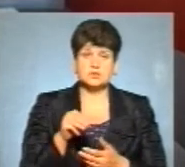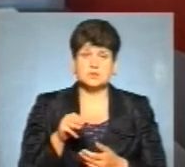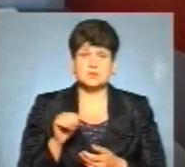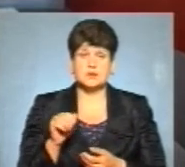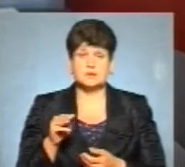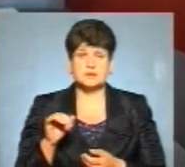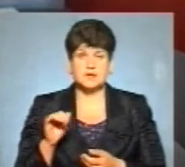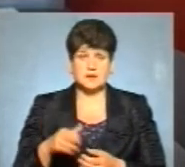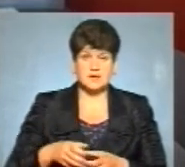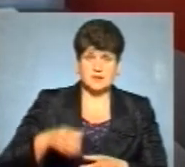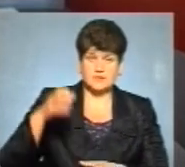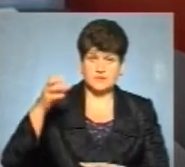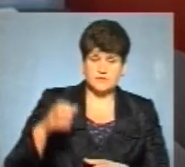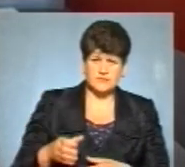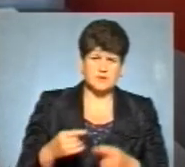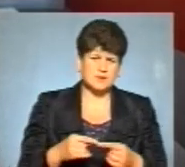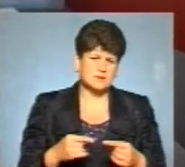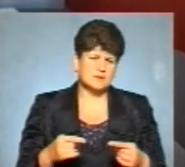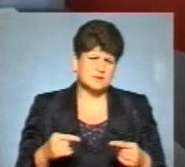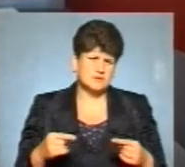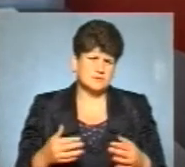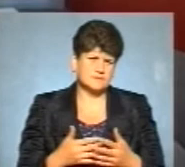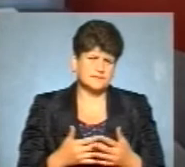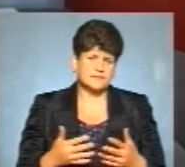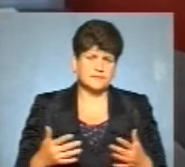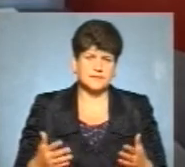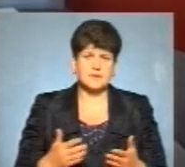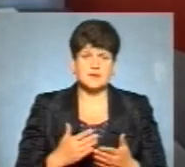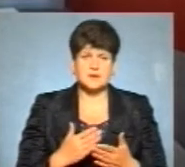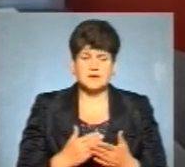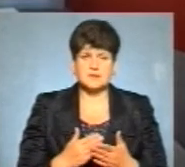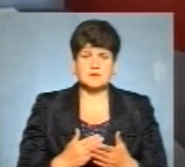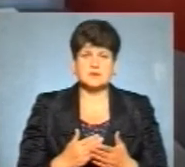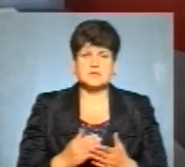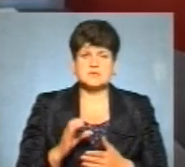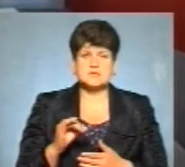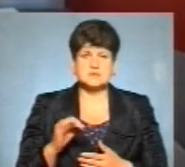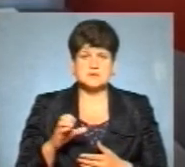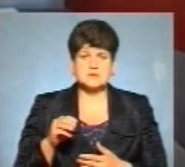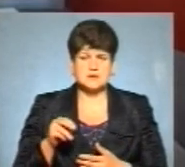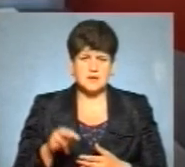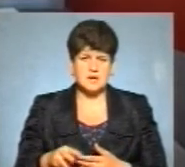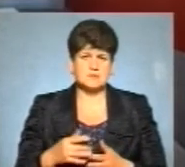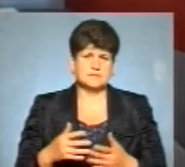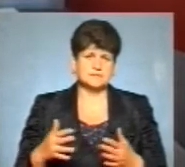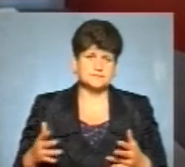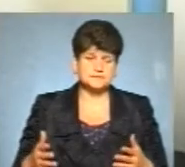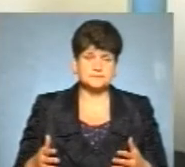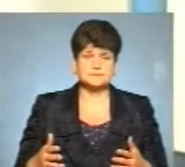відповідно інші, тобто наявність певної кількості систем для внутрішньовенних вливань і тому подібне.